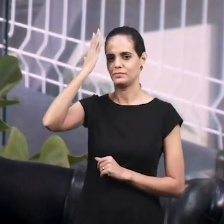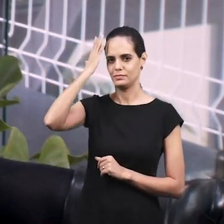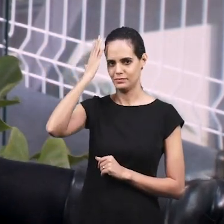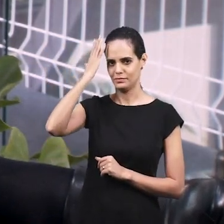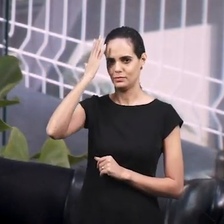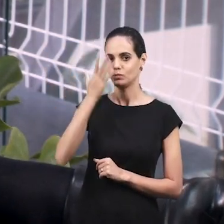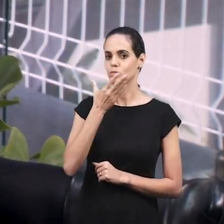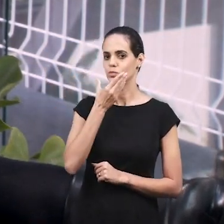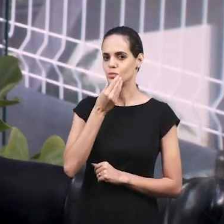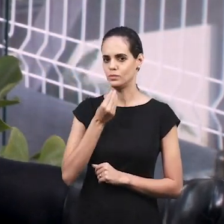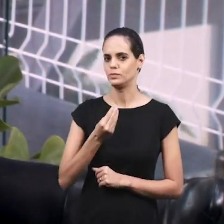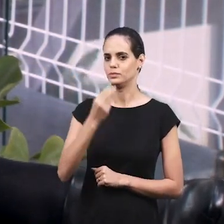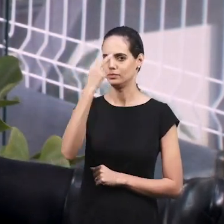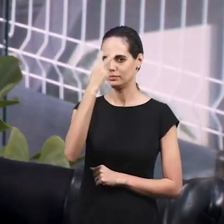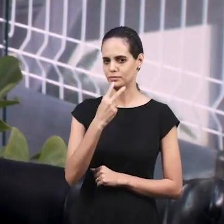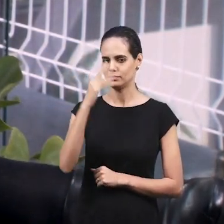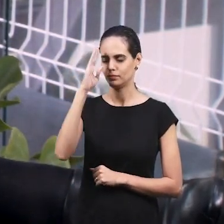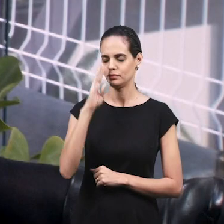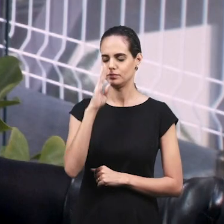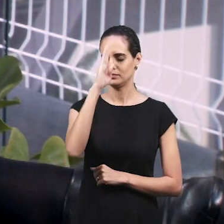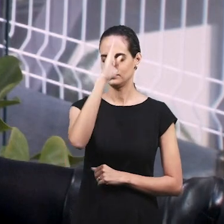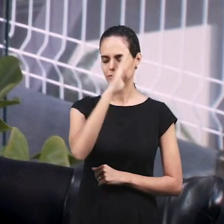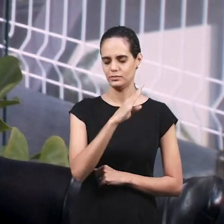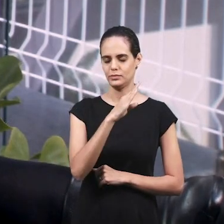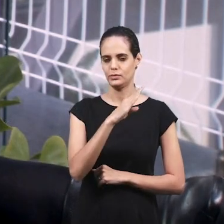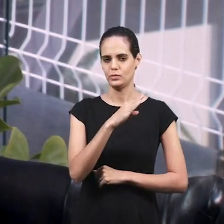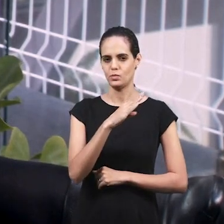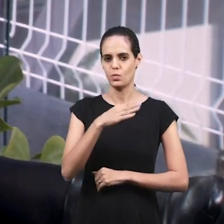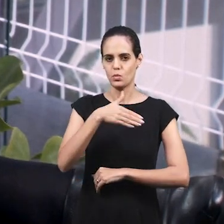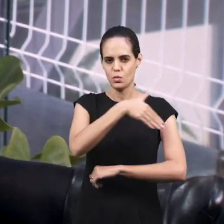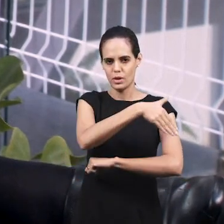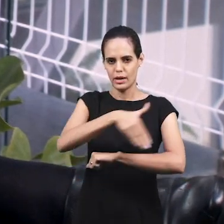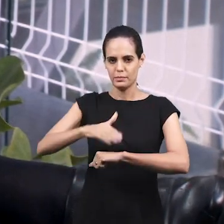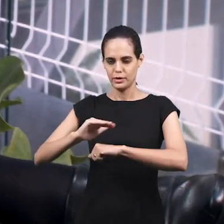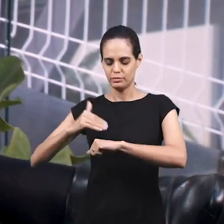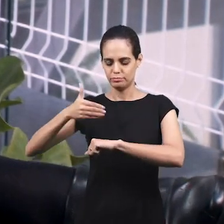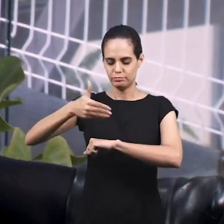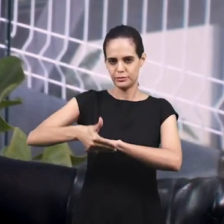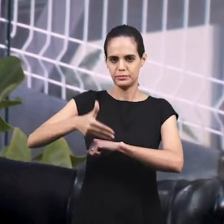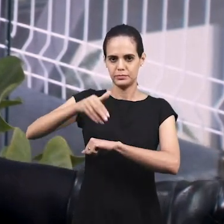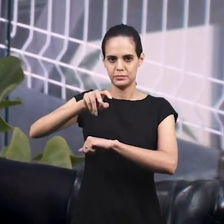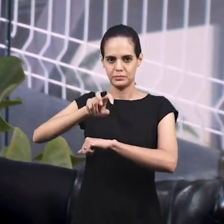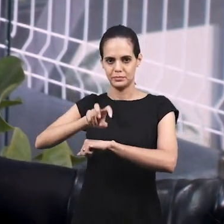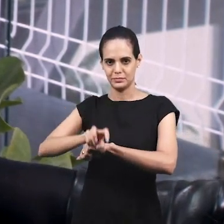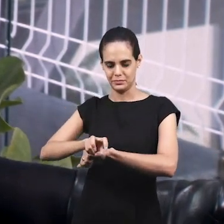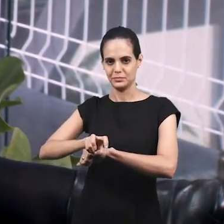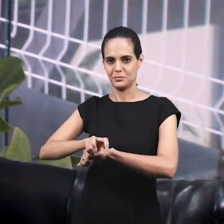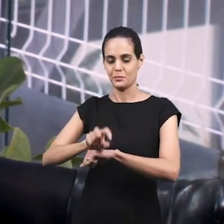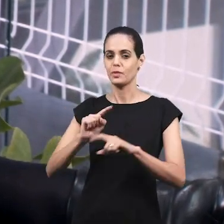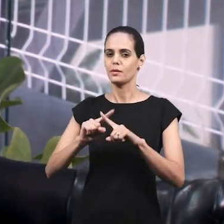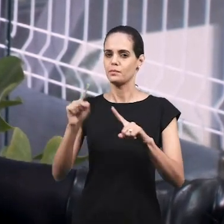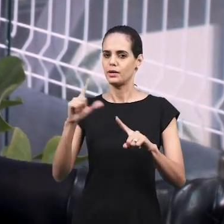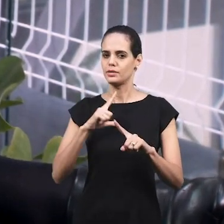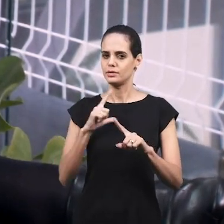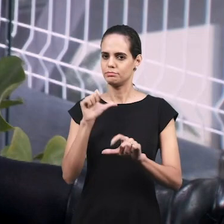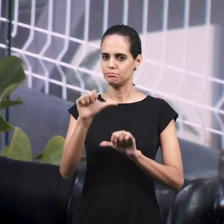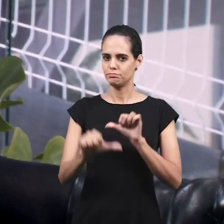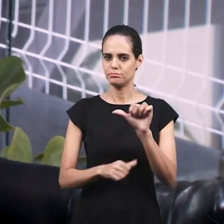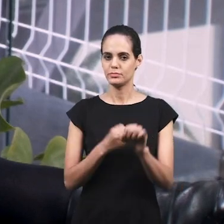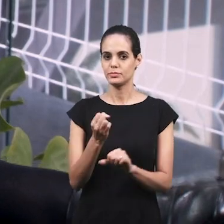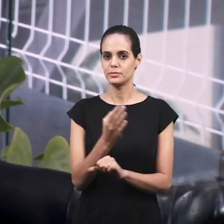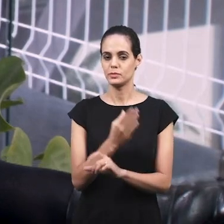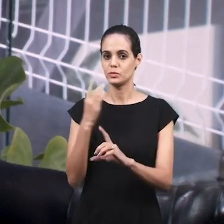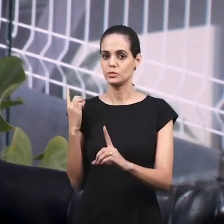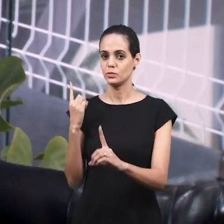dans la vie de Bartimée, un aveugle qui était à bord du chemin, mais qui a eu sa vie transformée à partir